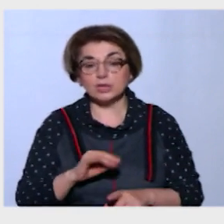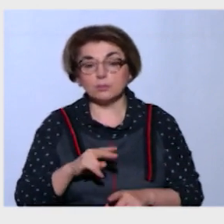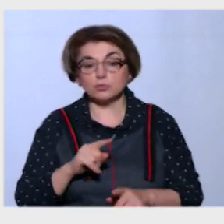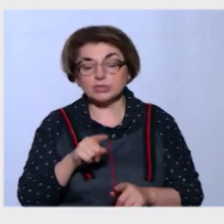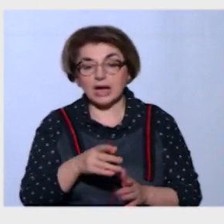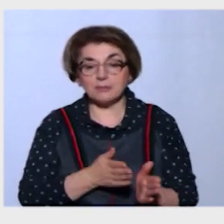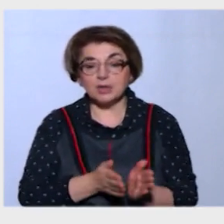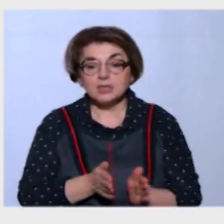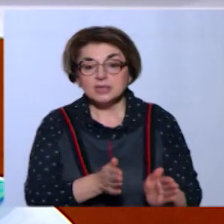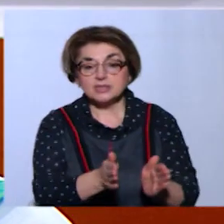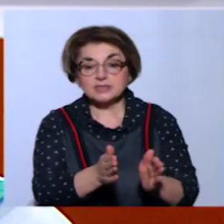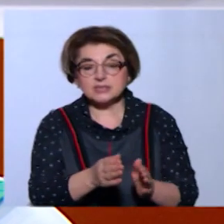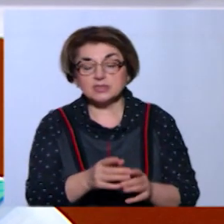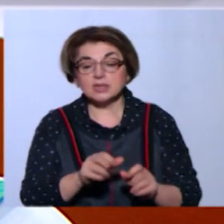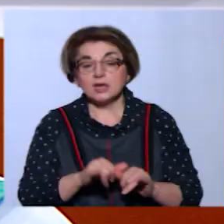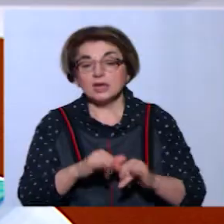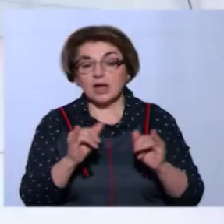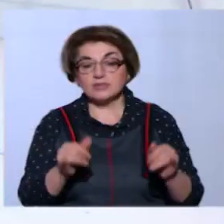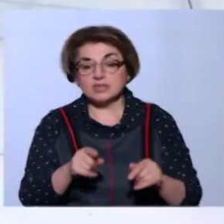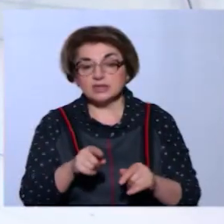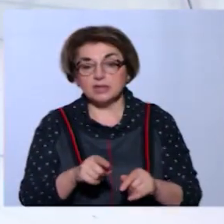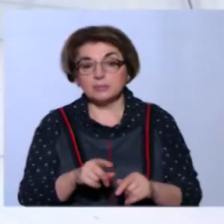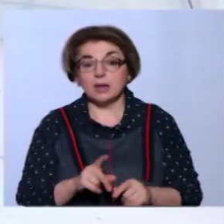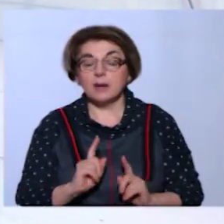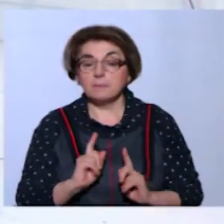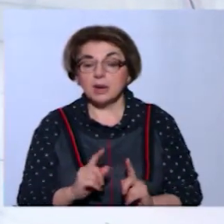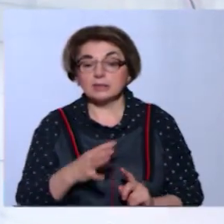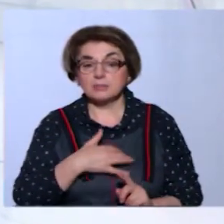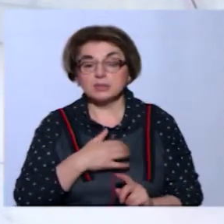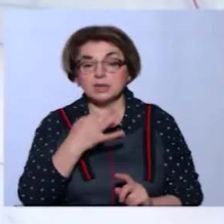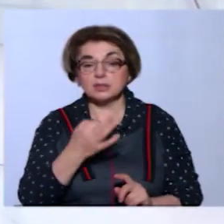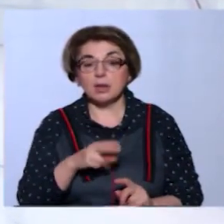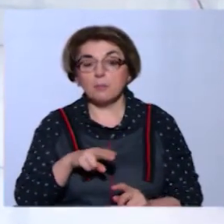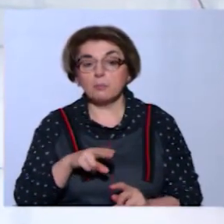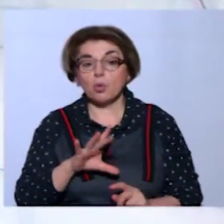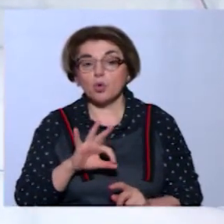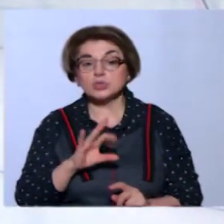ამ გზით ვრცელდება პოსტსინაფსზე. პოსტსინაფსი შეიძლება იყოს